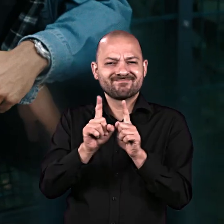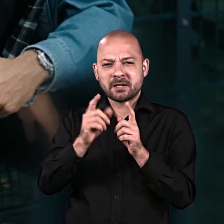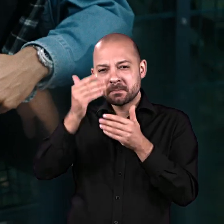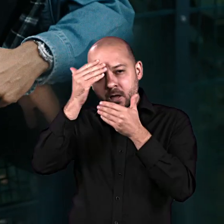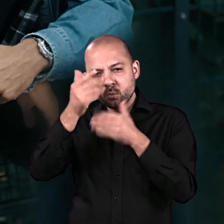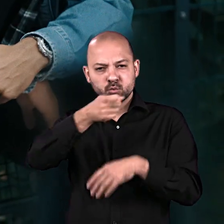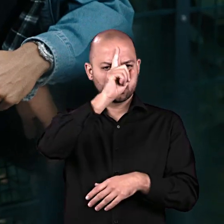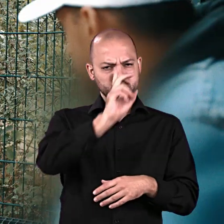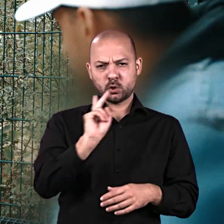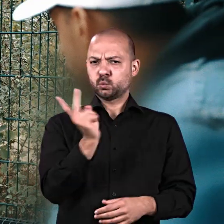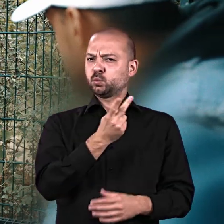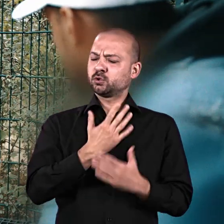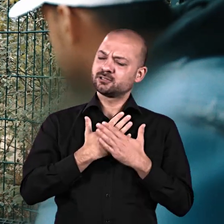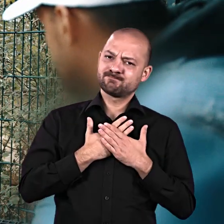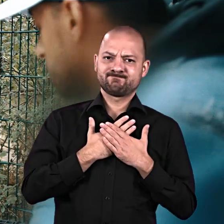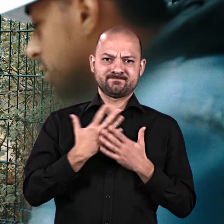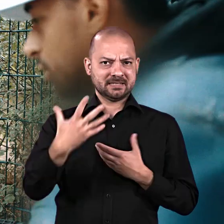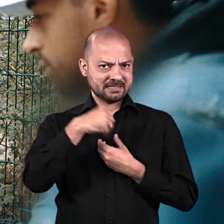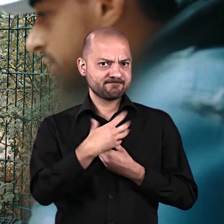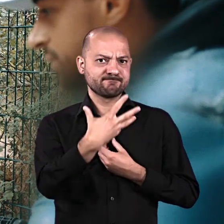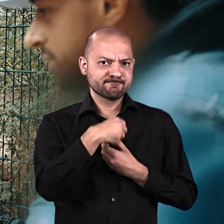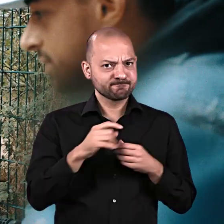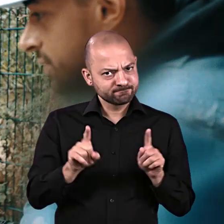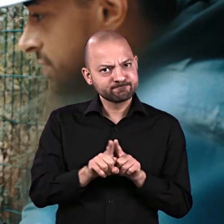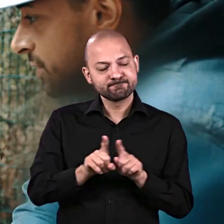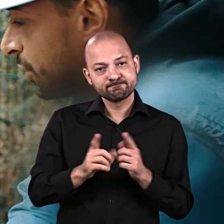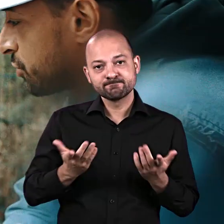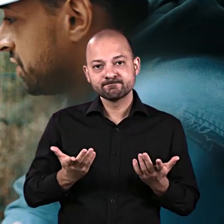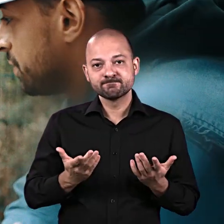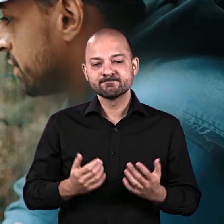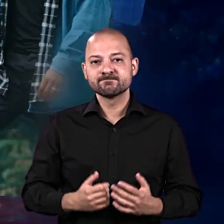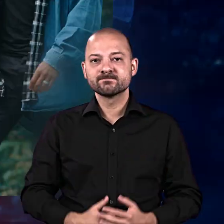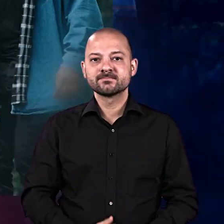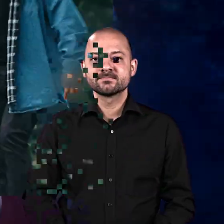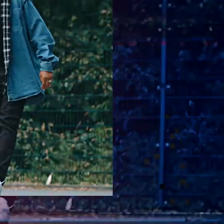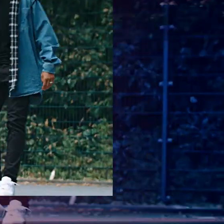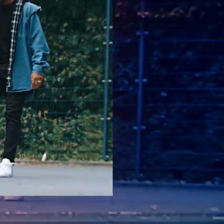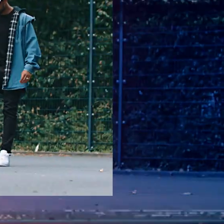entscheiden lassen. Obwohl ich Marokko genauso wie Deutschland auch genauso liebe.